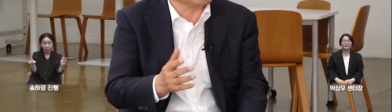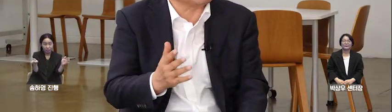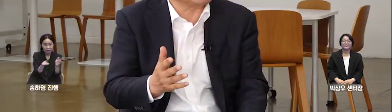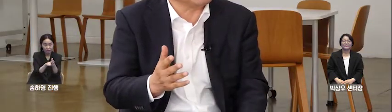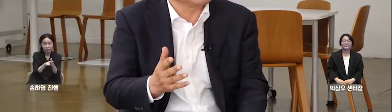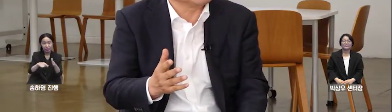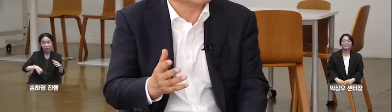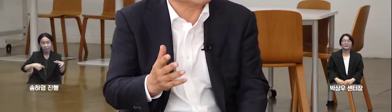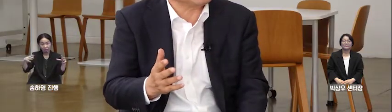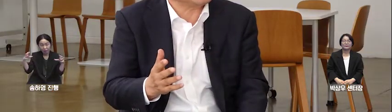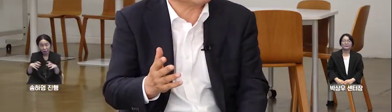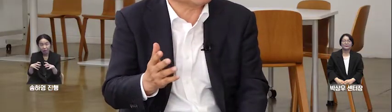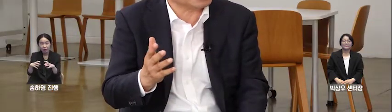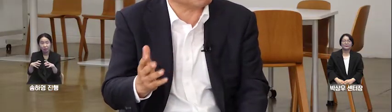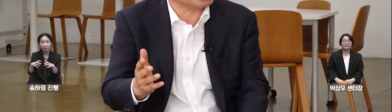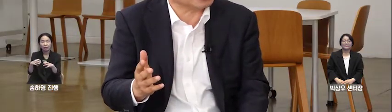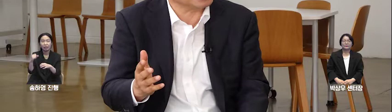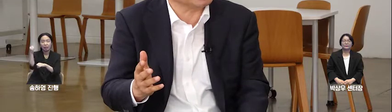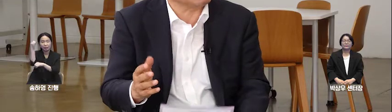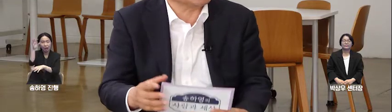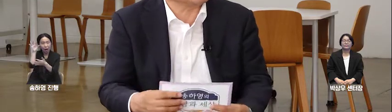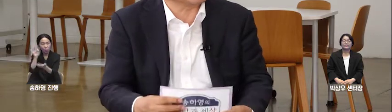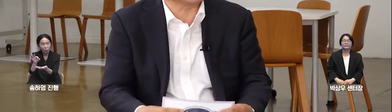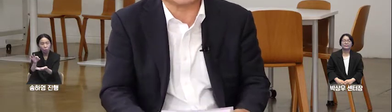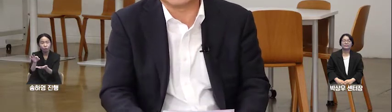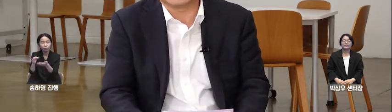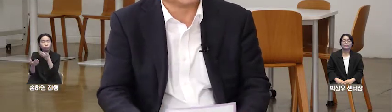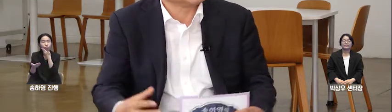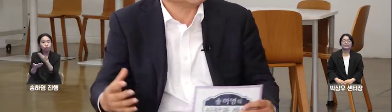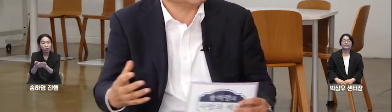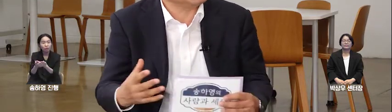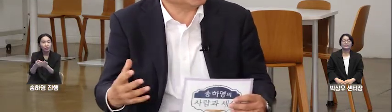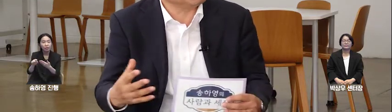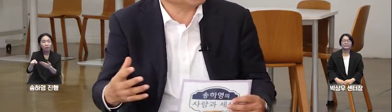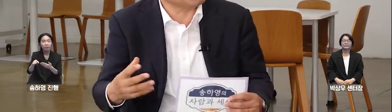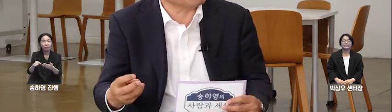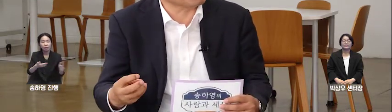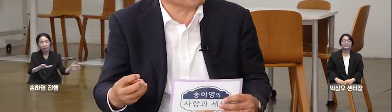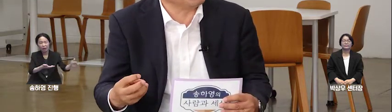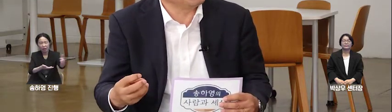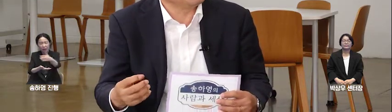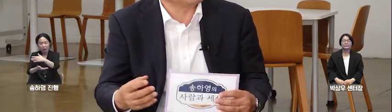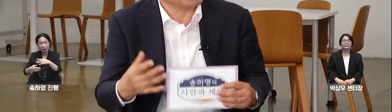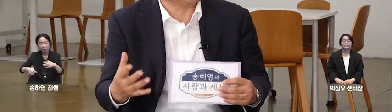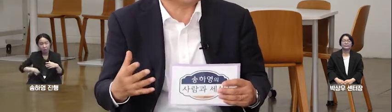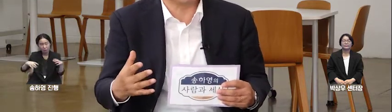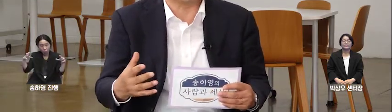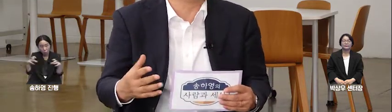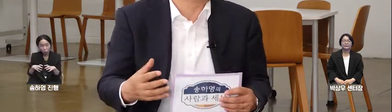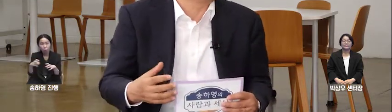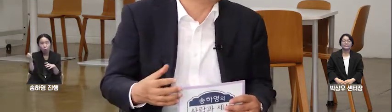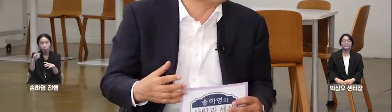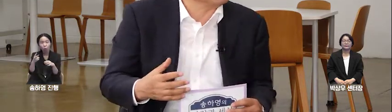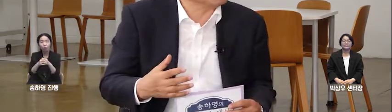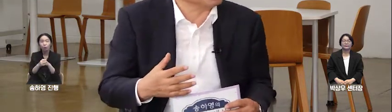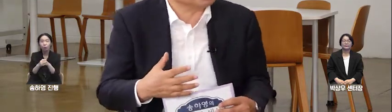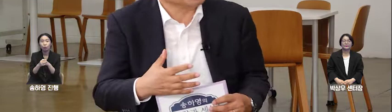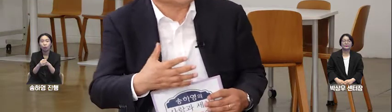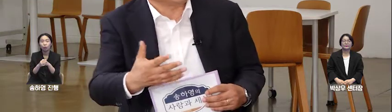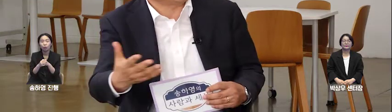협력을 기반으로 한 사회적 자본이다 이렇게 말씀하셨는데 그 자본을 모으고 막중하고 또